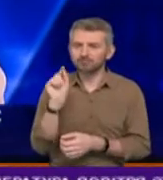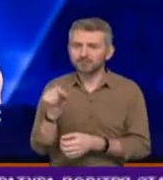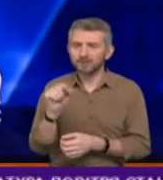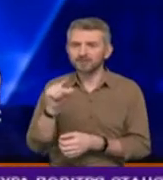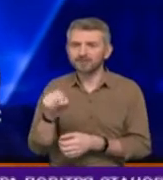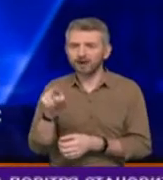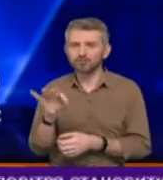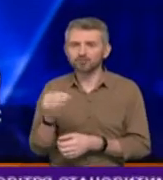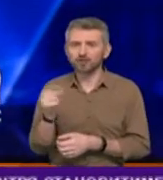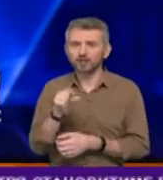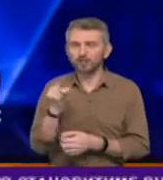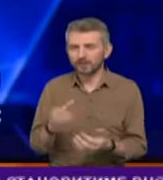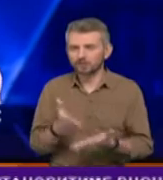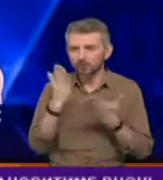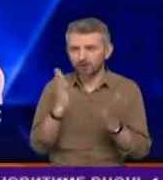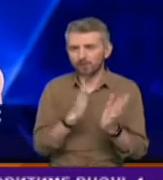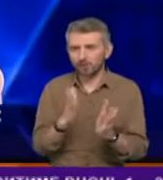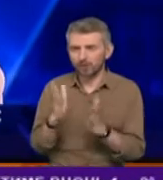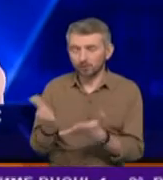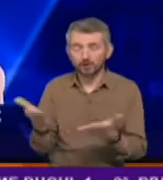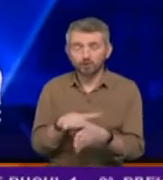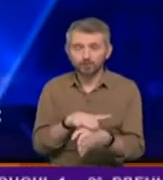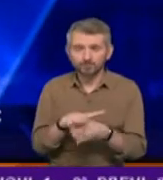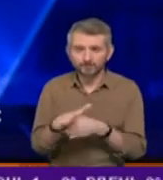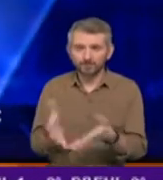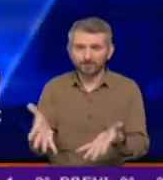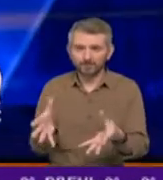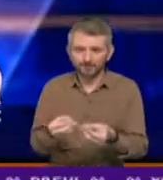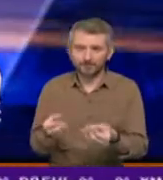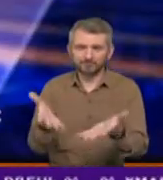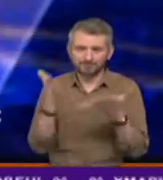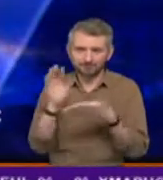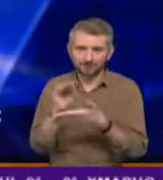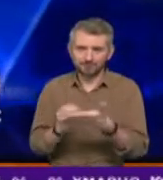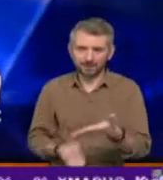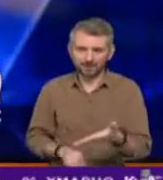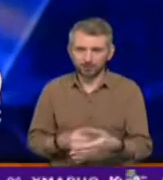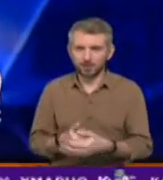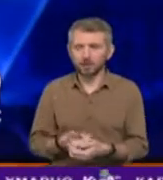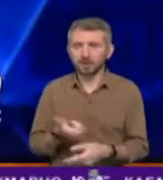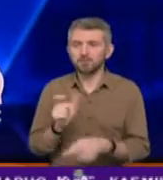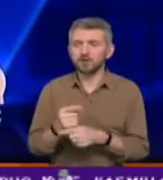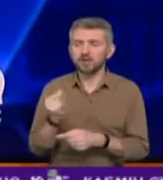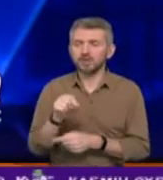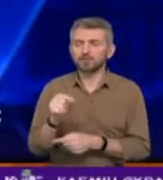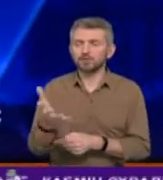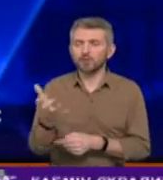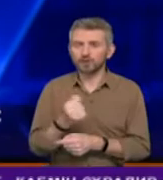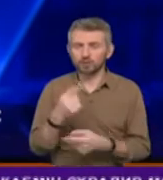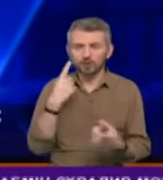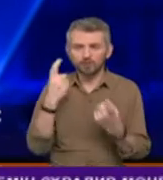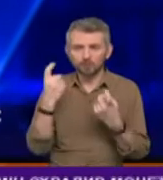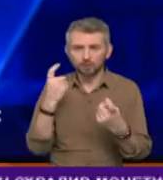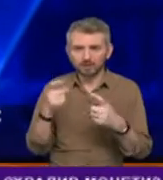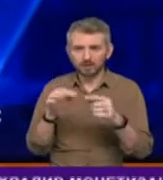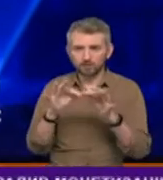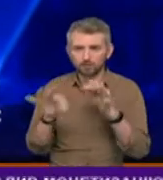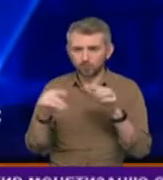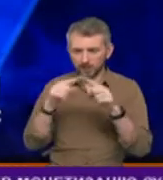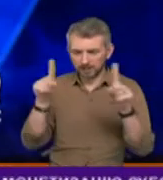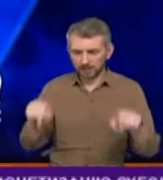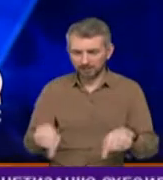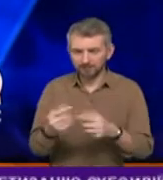очевидні речі. Плюс, починаючи з минулого року, студенти-слухачі профтехів, вони і закладів